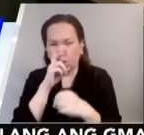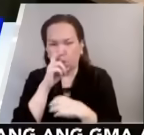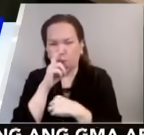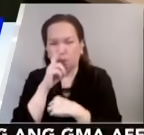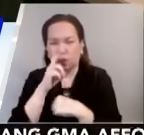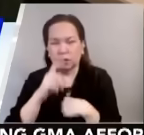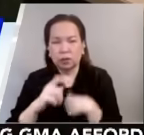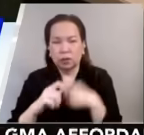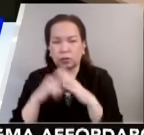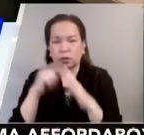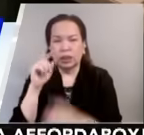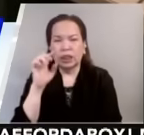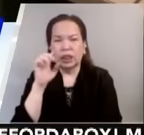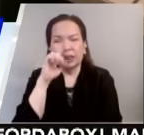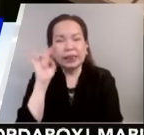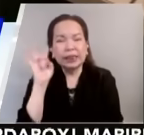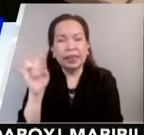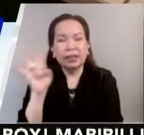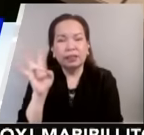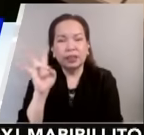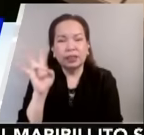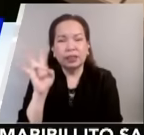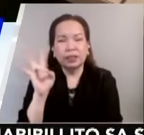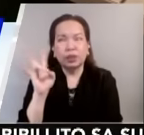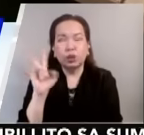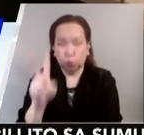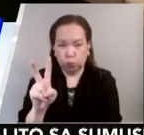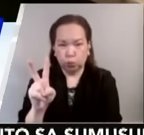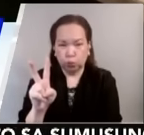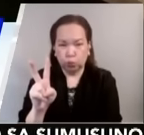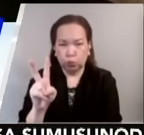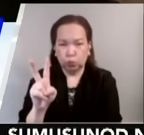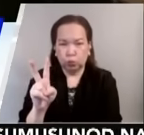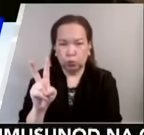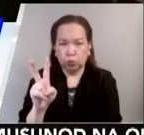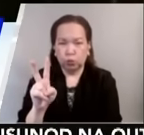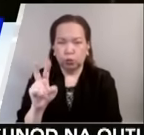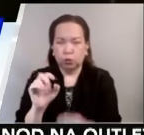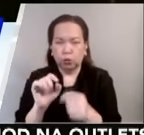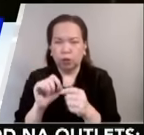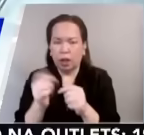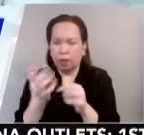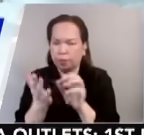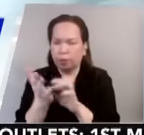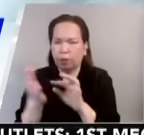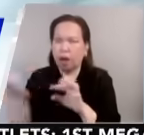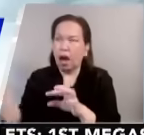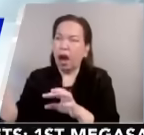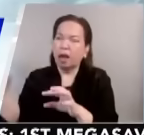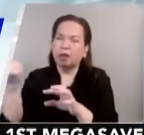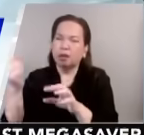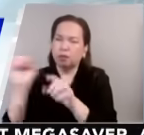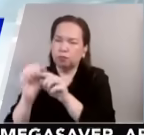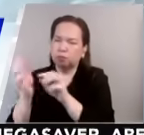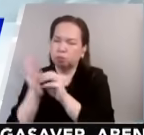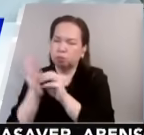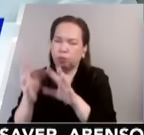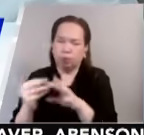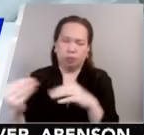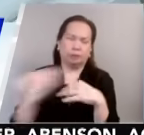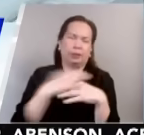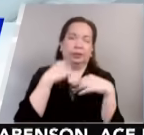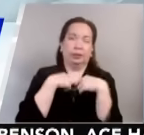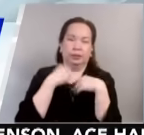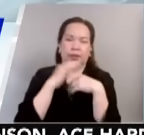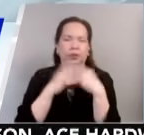lalaki na nagkapasa sa kwitis na sinindihan ng ibang tao sa kalye Sa kabuan 100